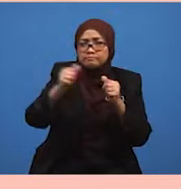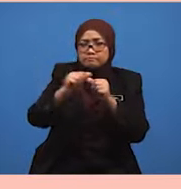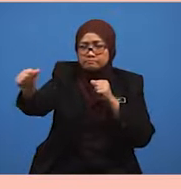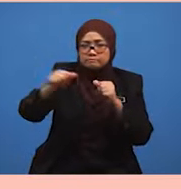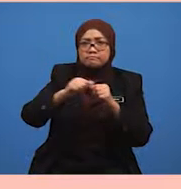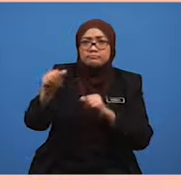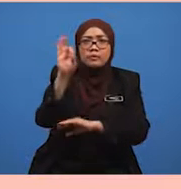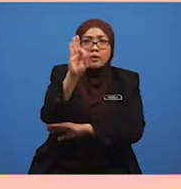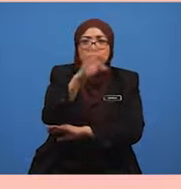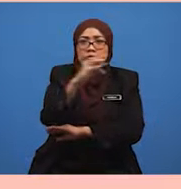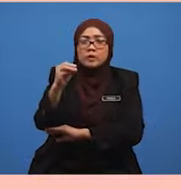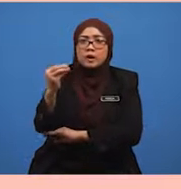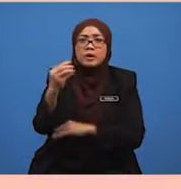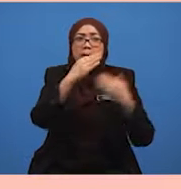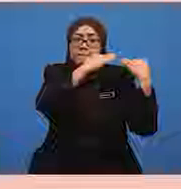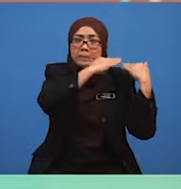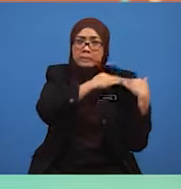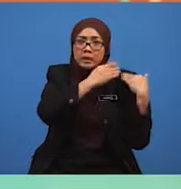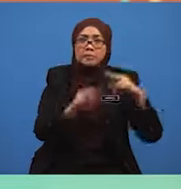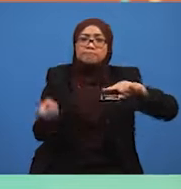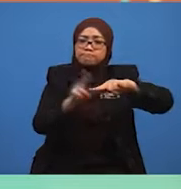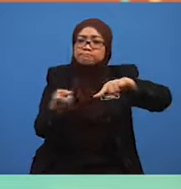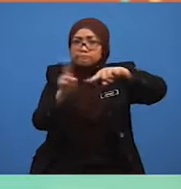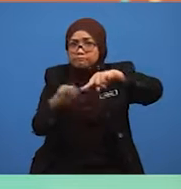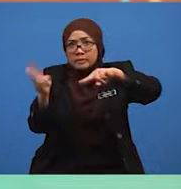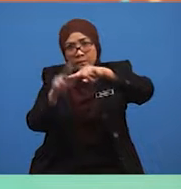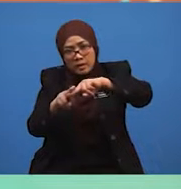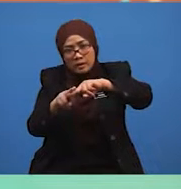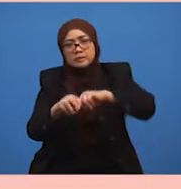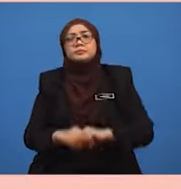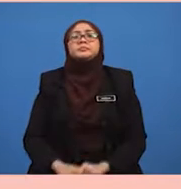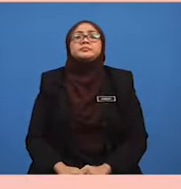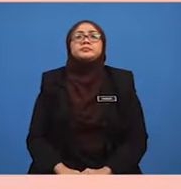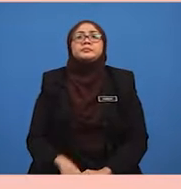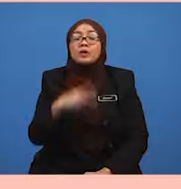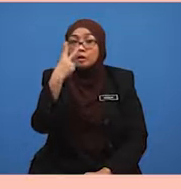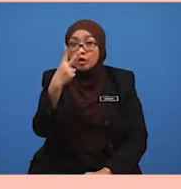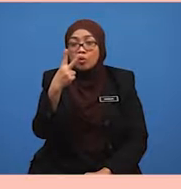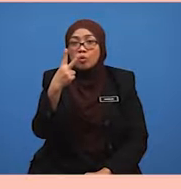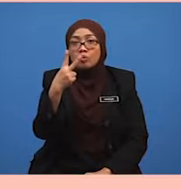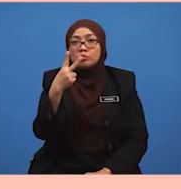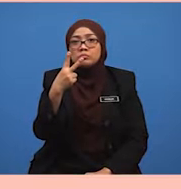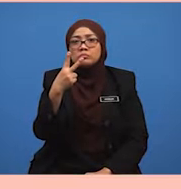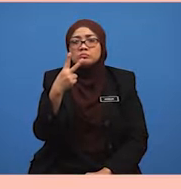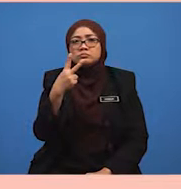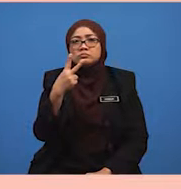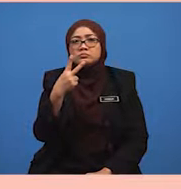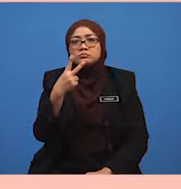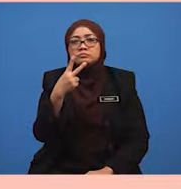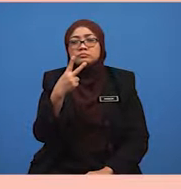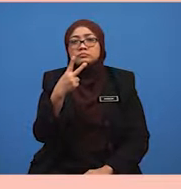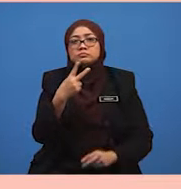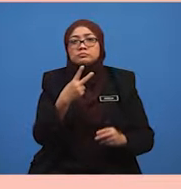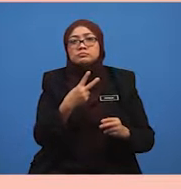beban bertambah? Situasi satu menunjukkan satu simulasi di mana fulcrum